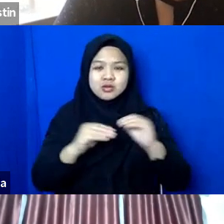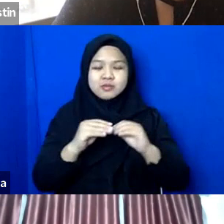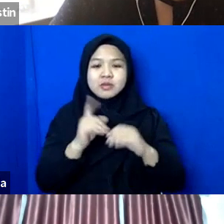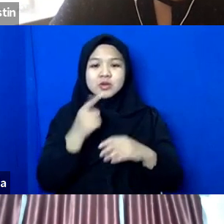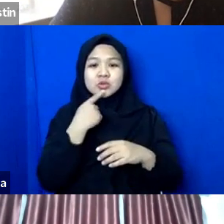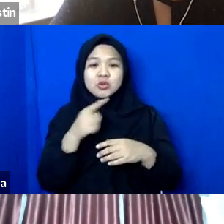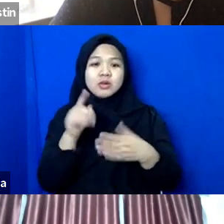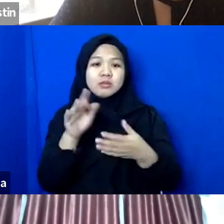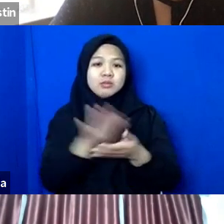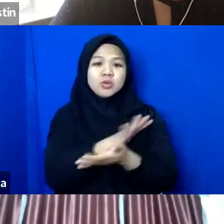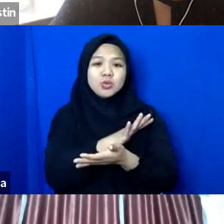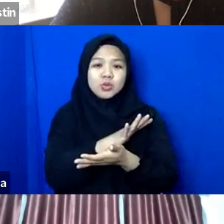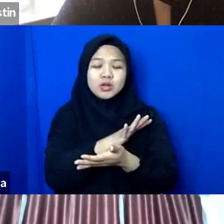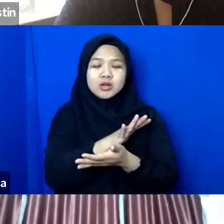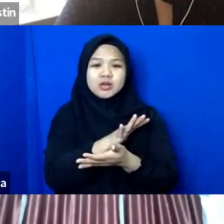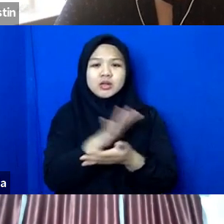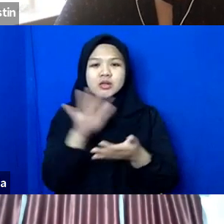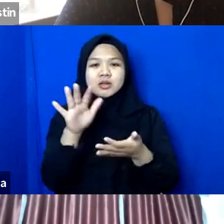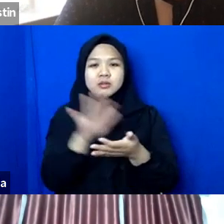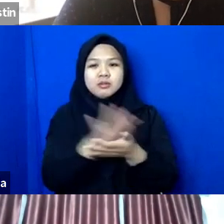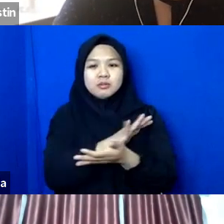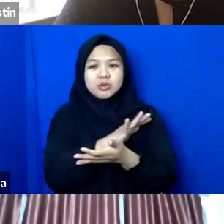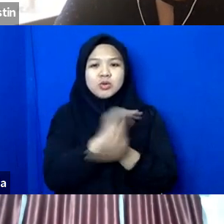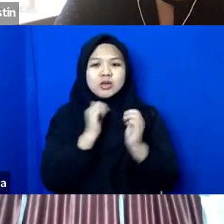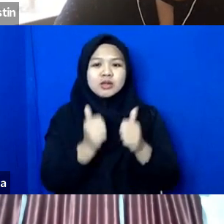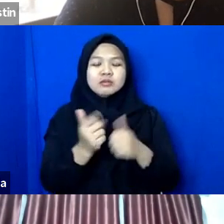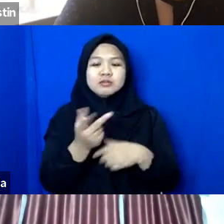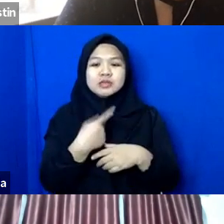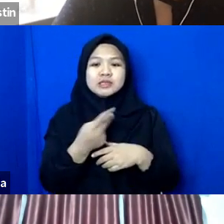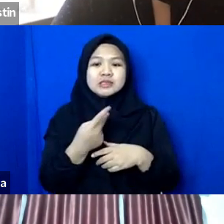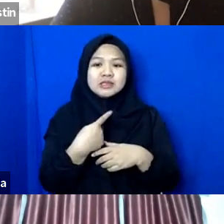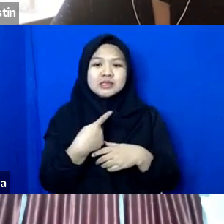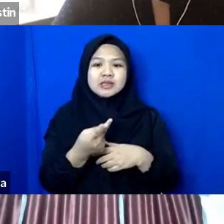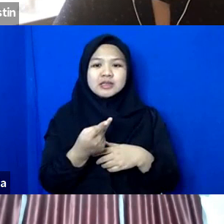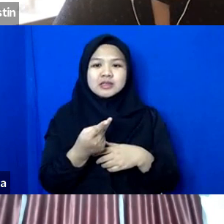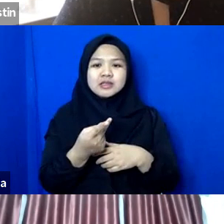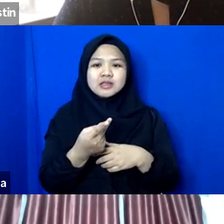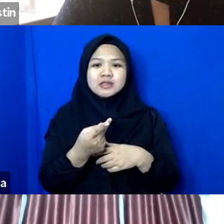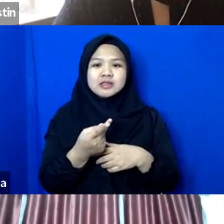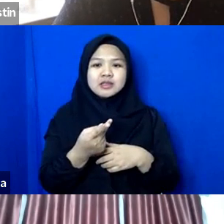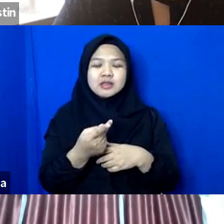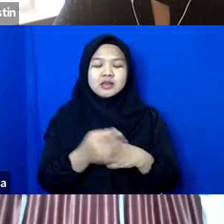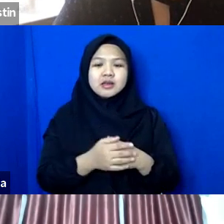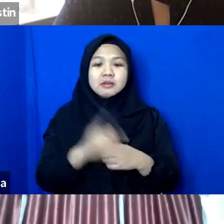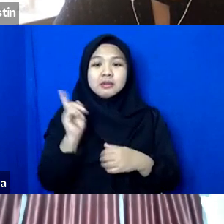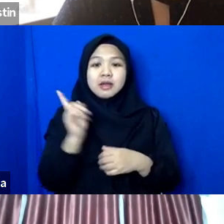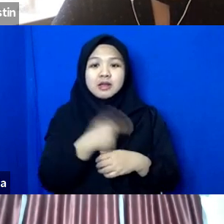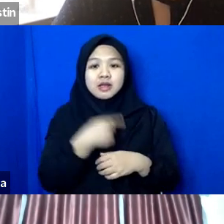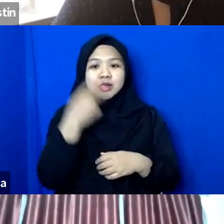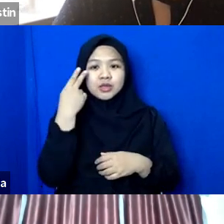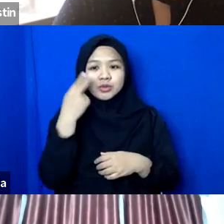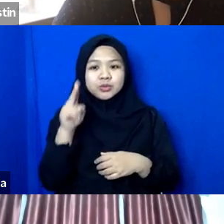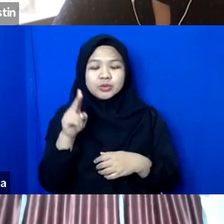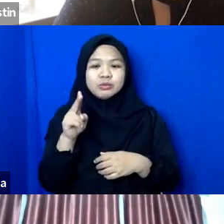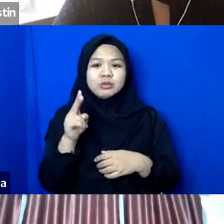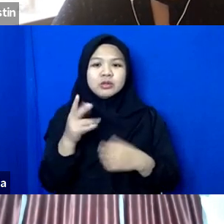soal peluang-peluang yang bisa kita pakai untuk